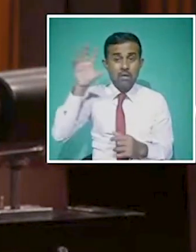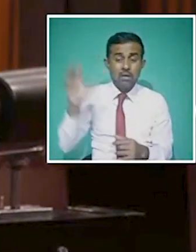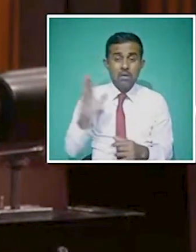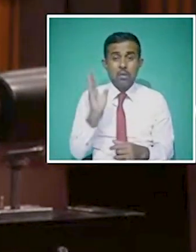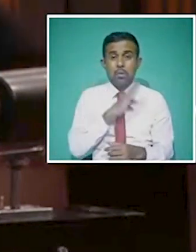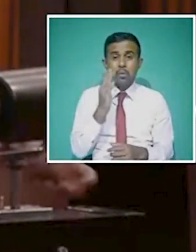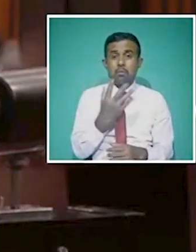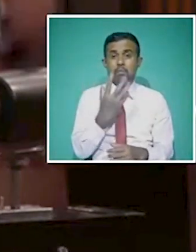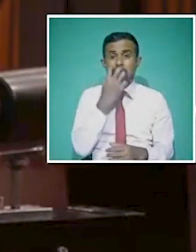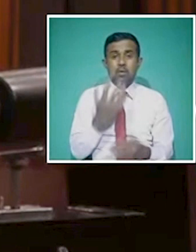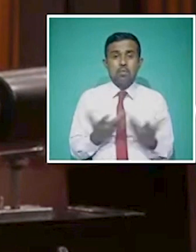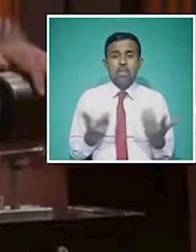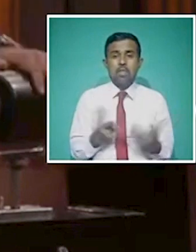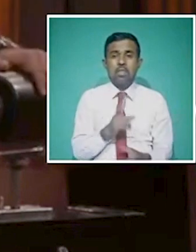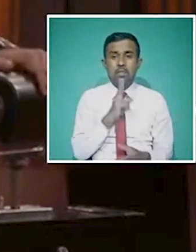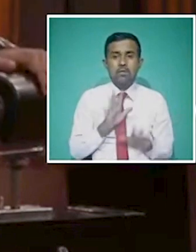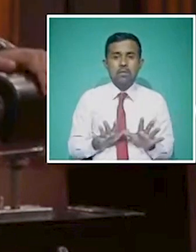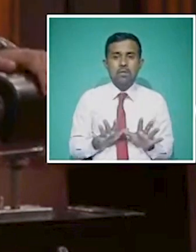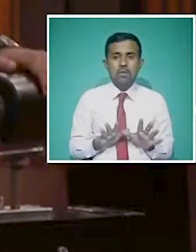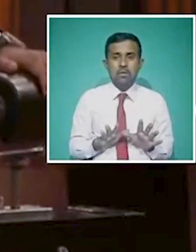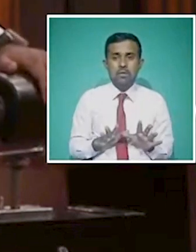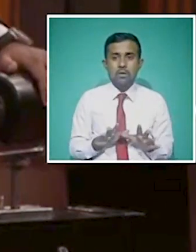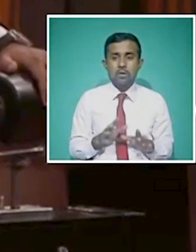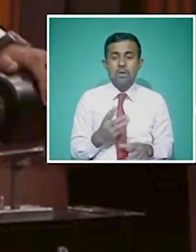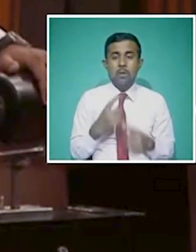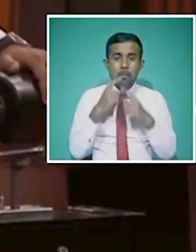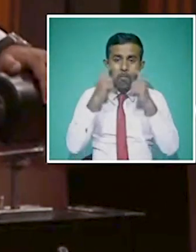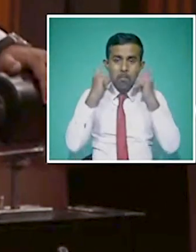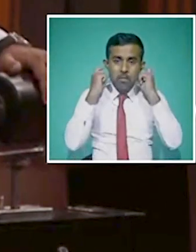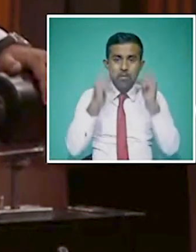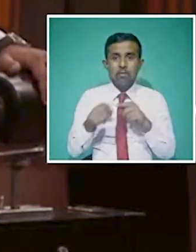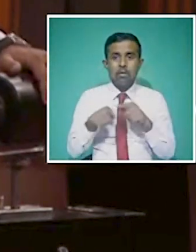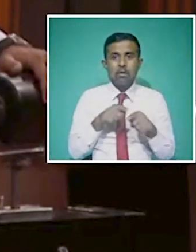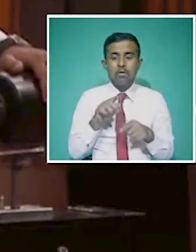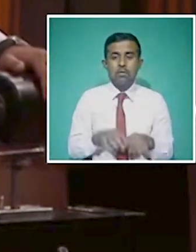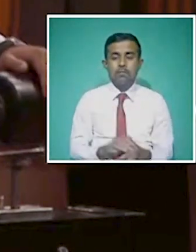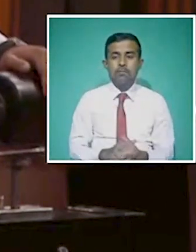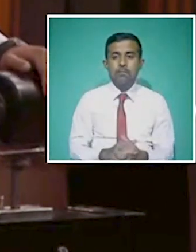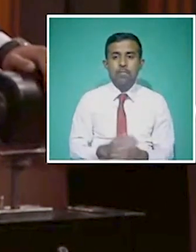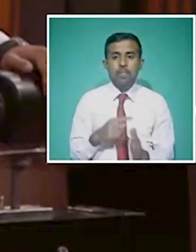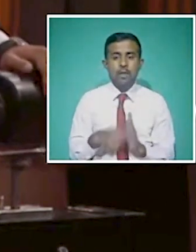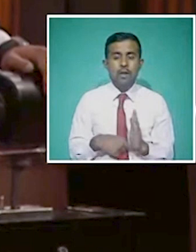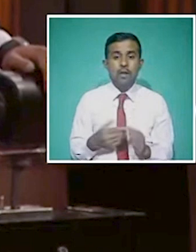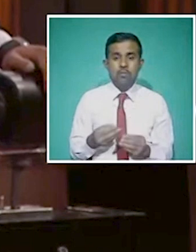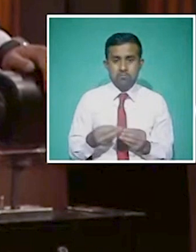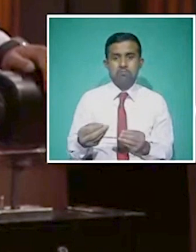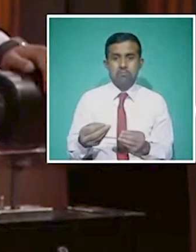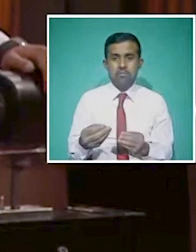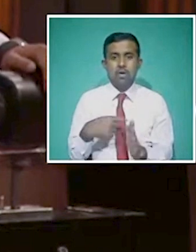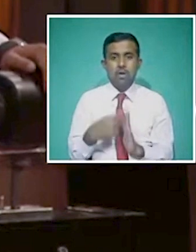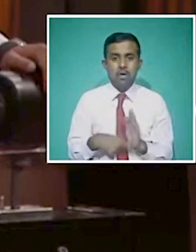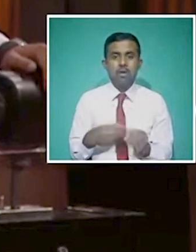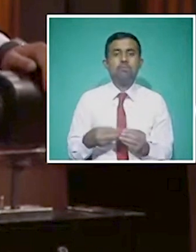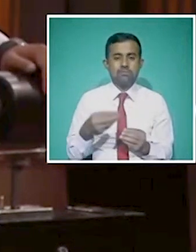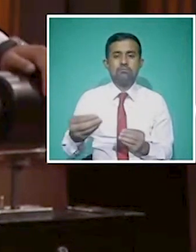හුස්ම ගන්න බැරි තත්ත්වයක් ඇවිල්ලා තියෙනවා. දවල් නිකන් ඉන්න වෙලාවටත් මාස්ක් දාගෙන යන්න ඕන තත්ත්වයක් ඇවිල්ලා තියෙනවා මේ වගේ රටවල්. ඉතින් ලංකාවත් වැඩි දුර නැහැ. ලංකාවත්